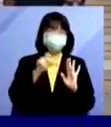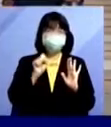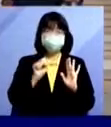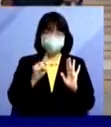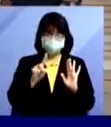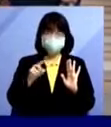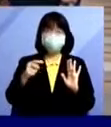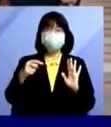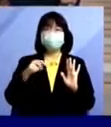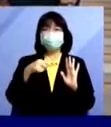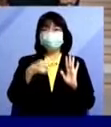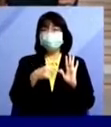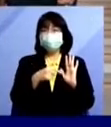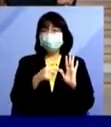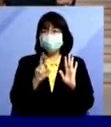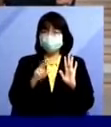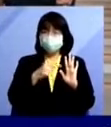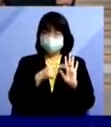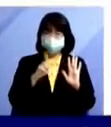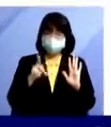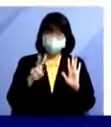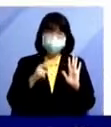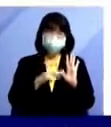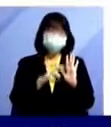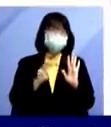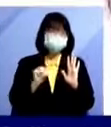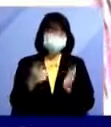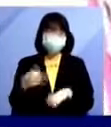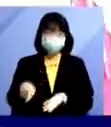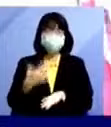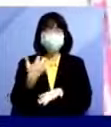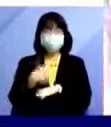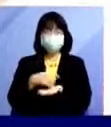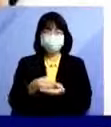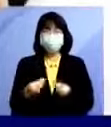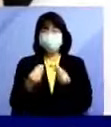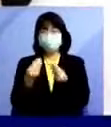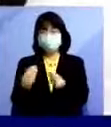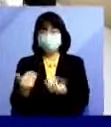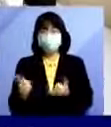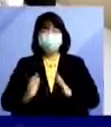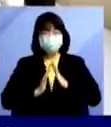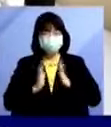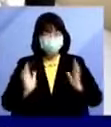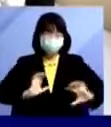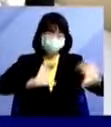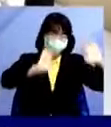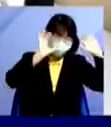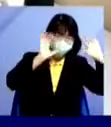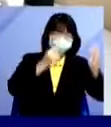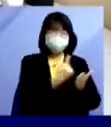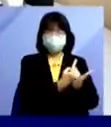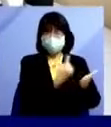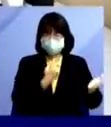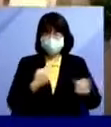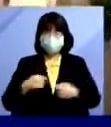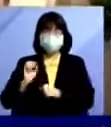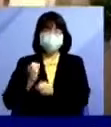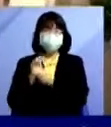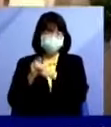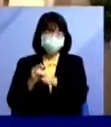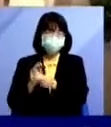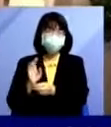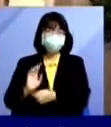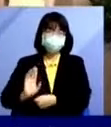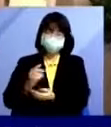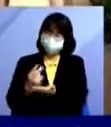นุนดูแลผู้ป่วยโควิดซึ่งบรรยากาศนะครับตอนนี้เองทุกท่านขอขอบคุณทั้งภาครัฐและเอกชนที่สนับสนุนส่งกำลังใจให้แก่นางฟ้า